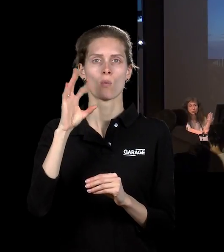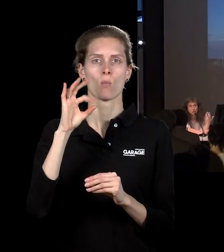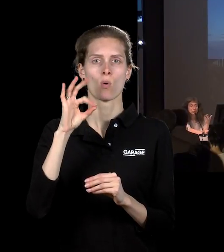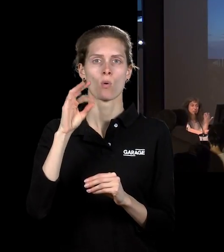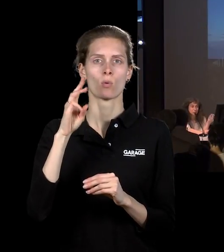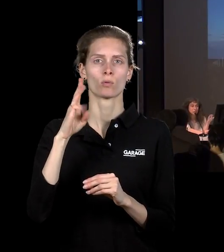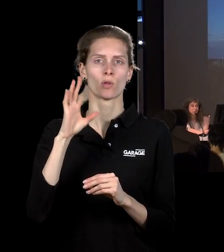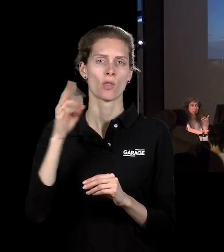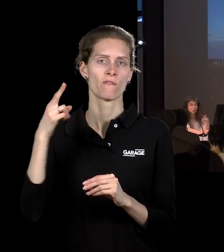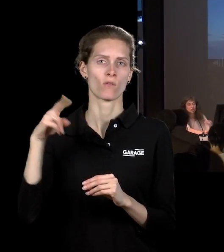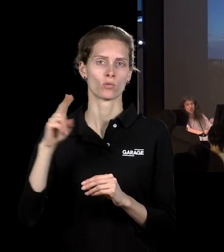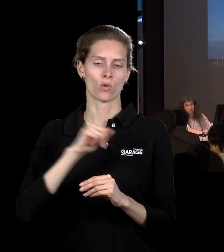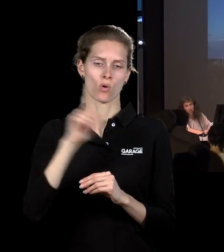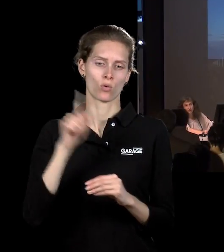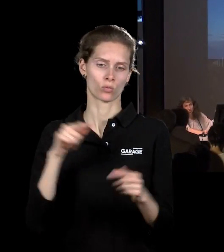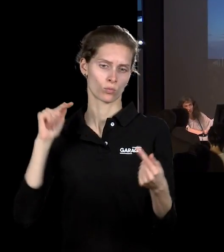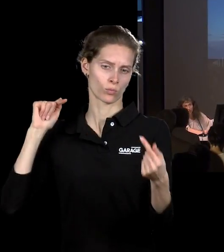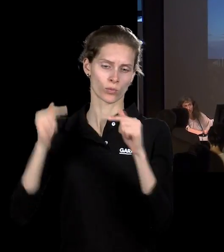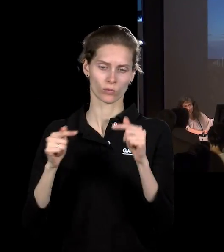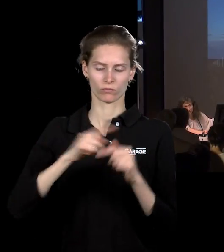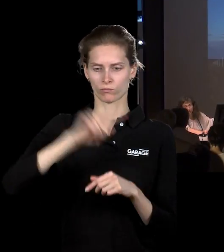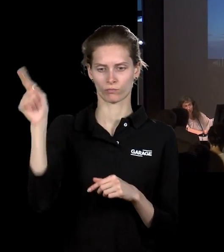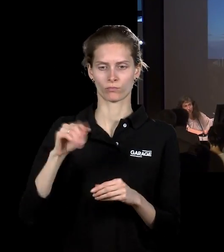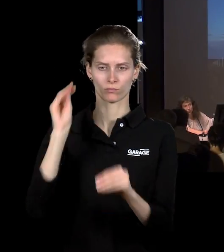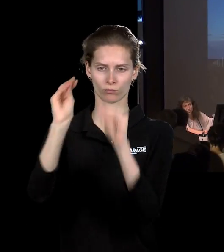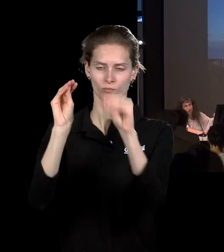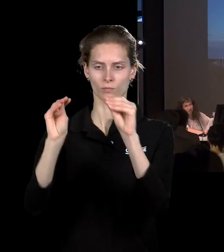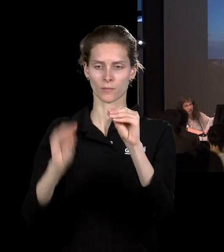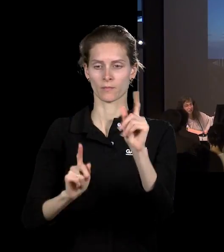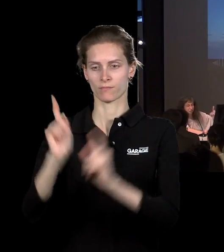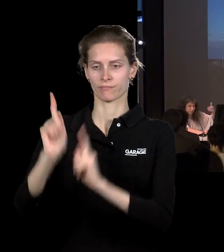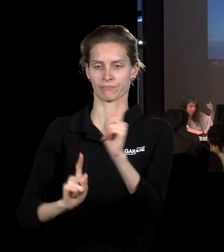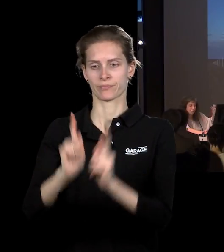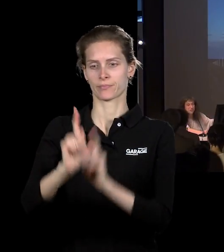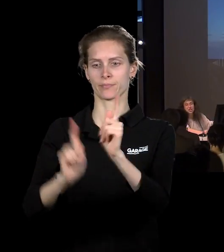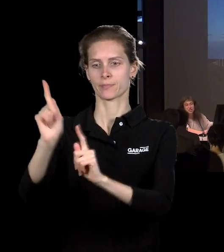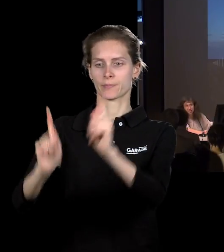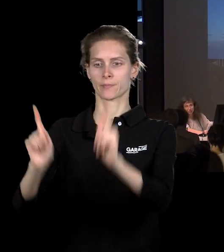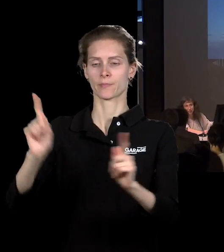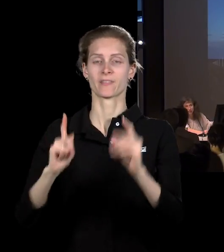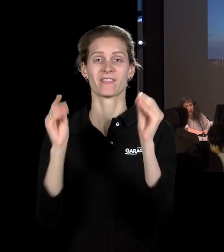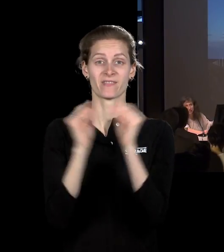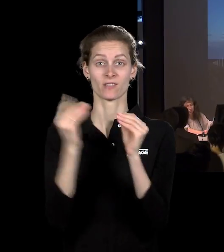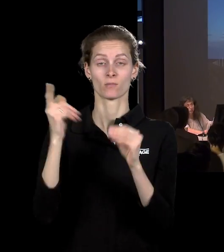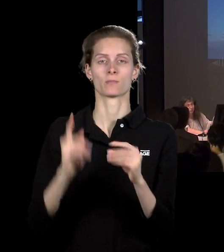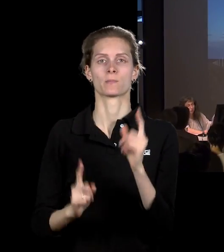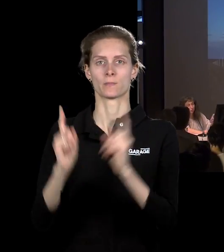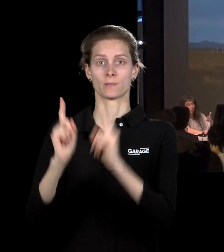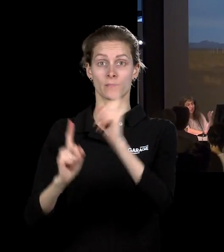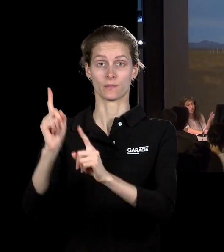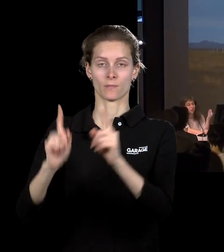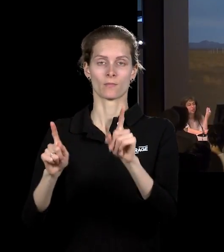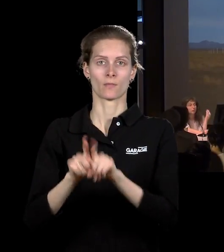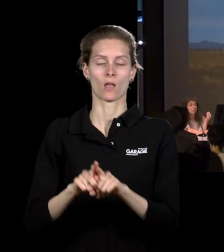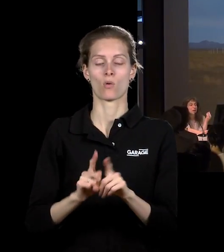самое природное, во-первых, ну, как бы, вот те же самые стержни, которые уже сейчас они торчат из земли или его скульптуры. Вот